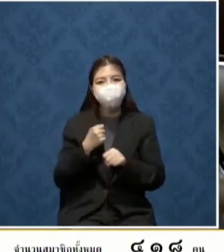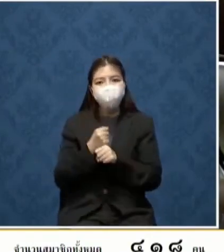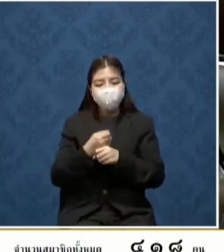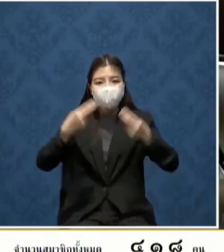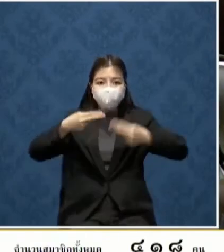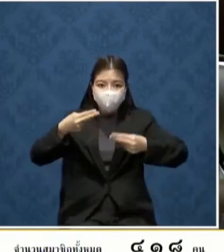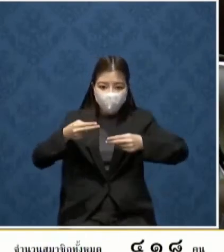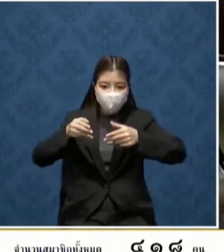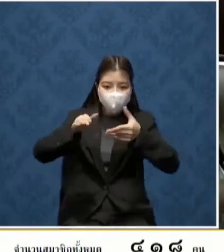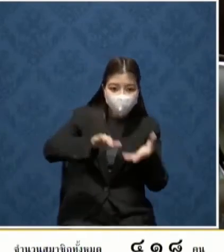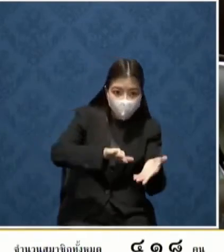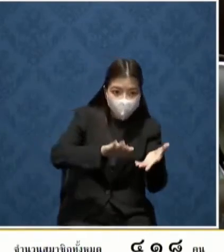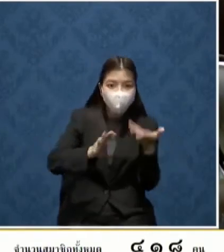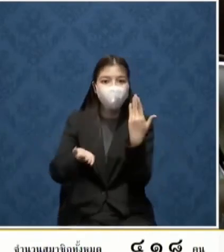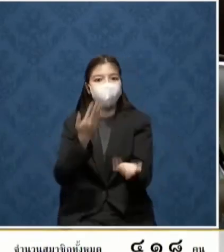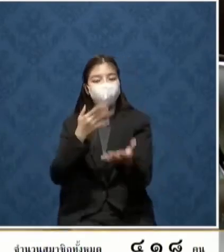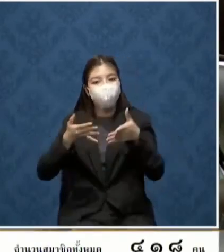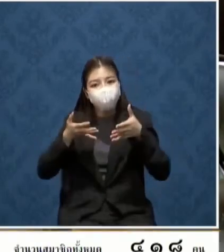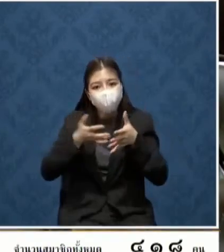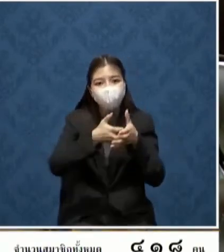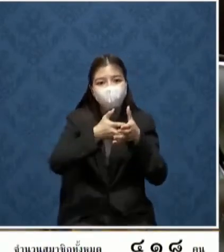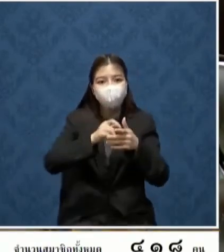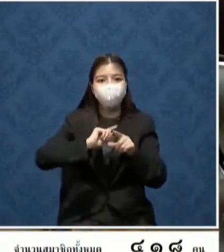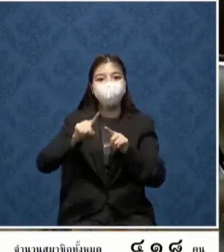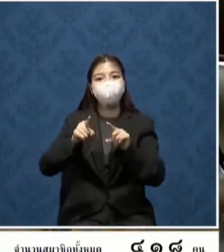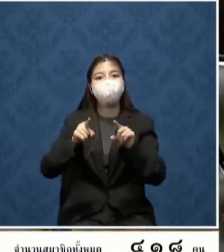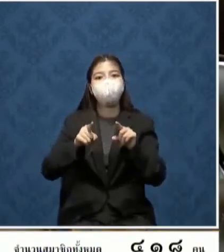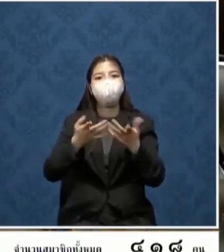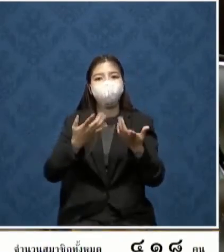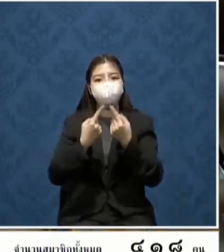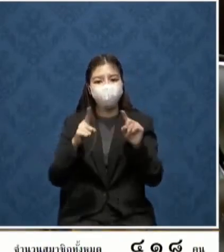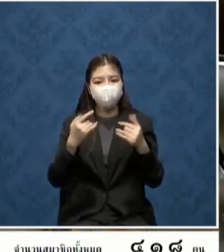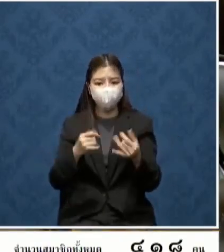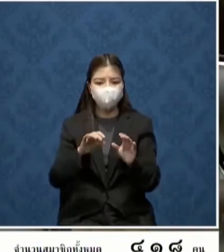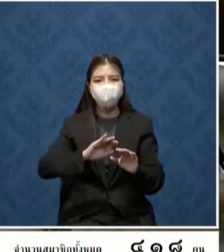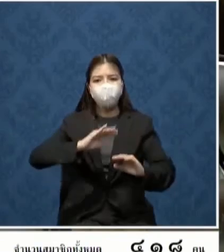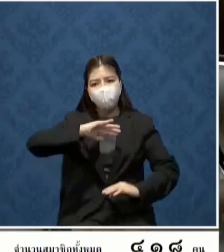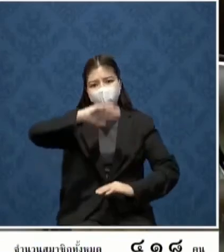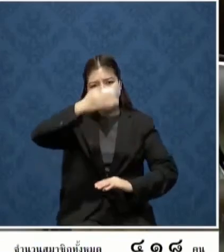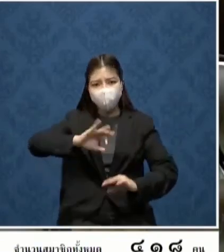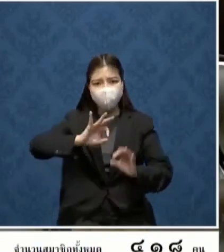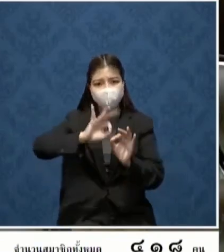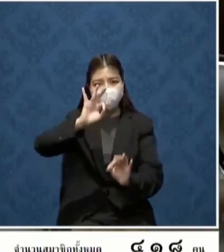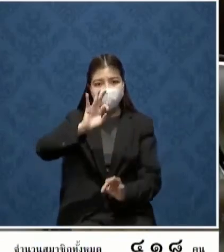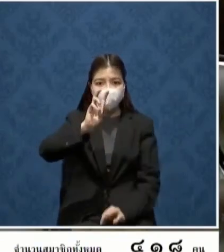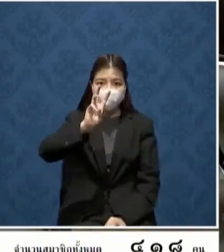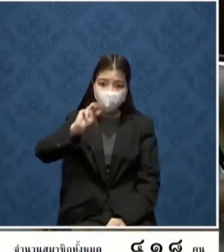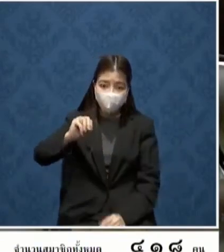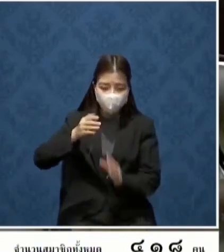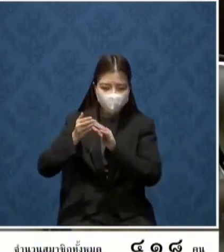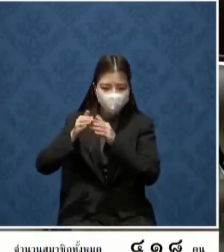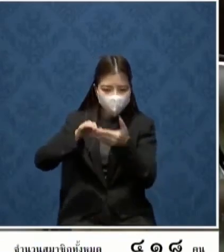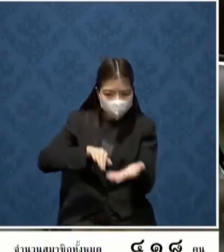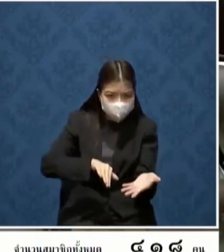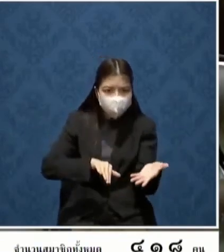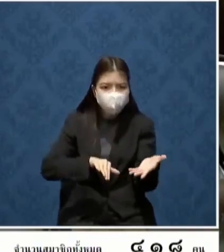เคยเจอ ป praเจินคลื่นทะเร ตกเม็บก็่ว่าเขากมข้อเสนอ ผ